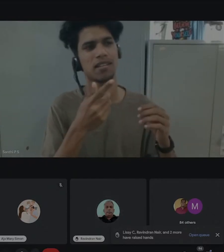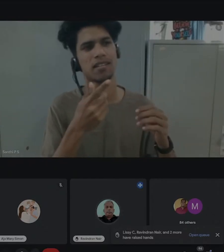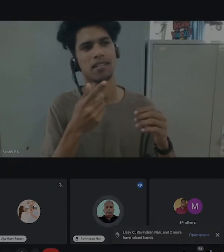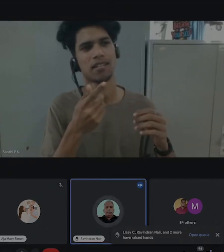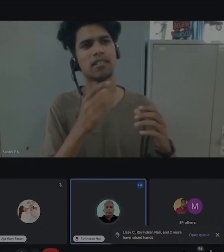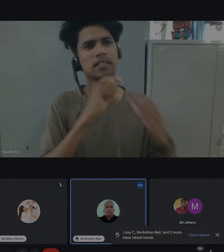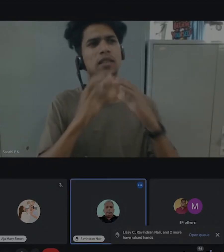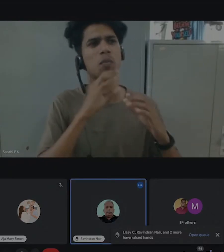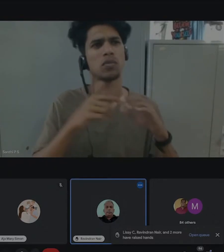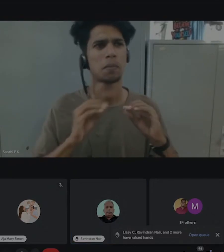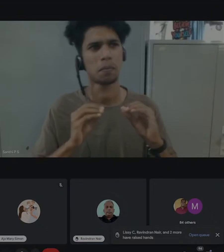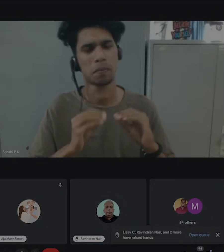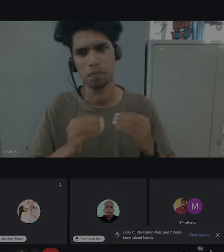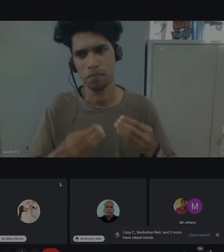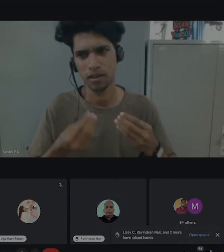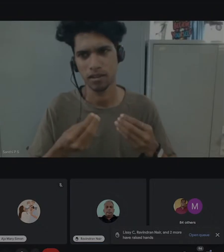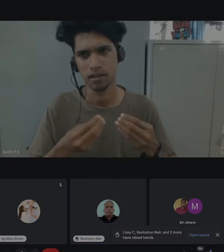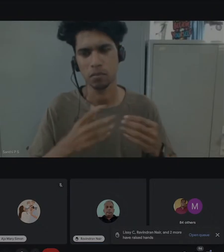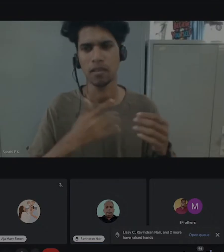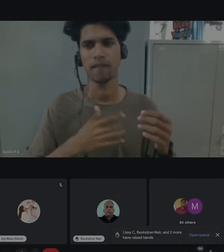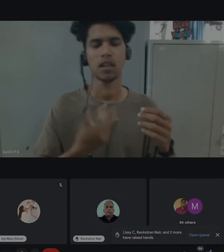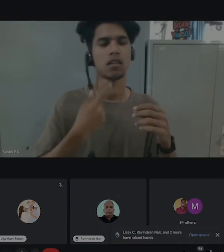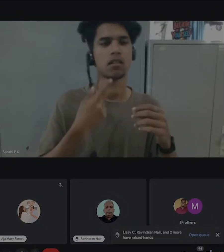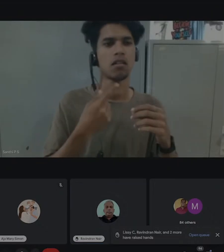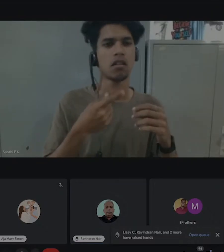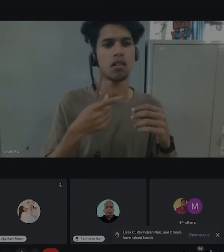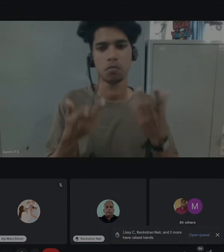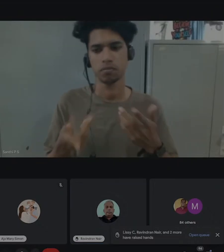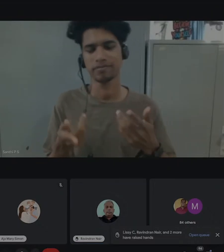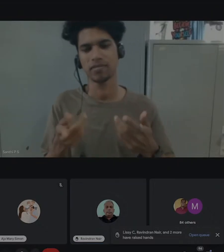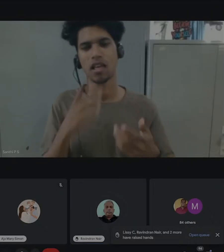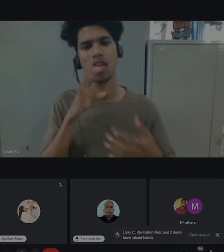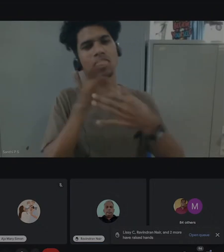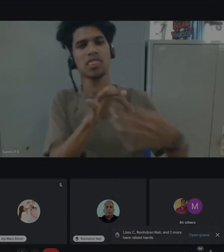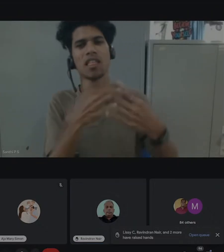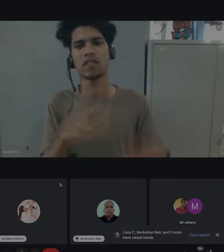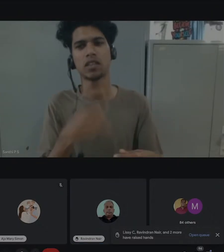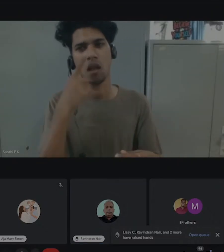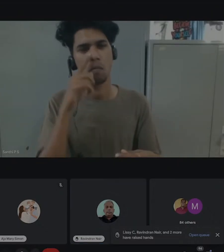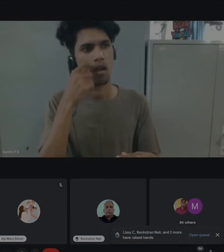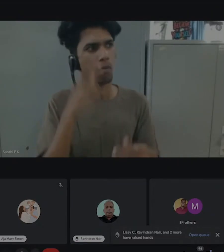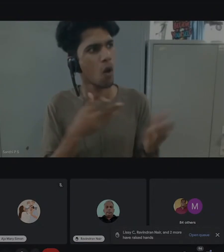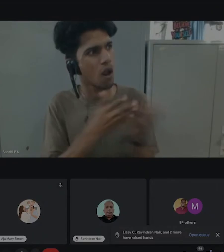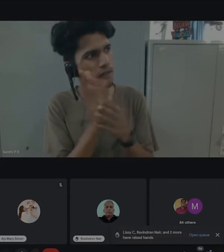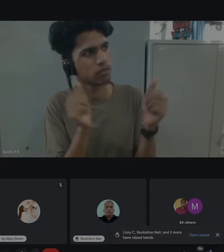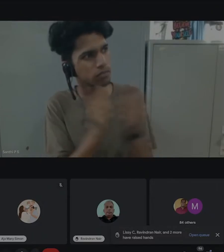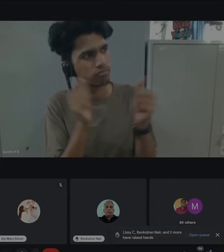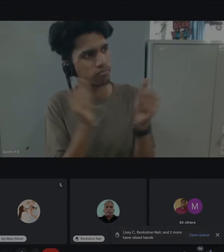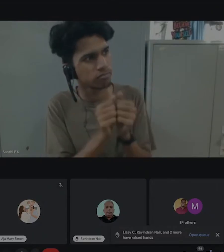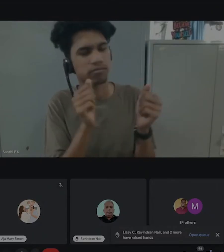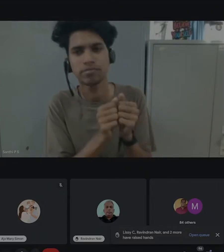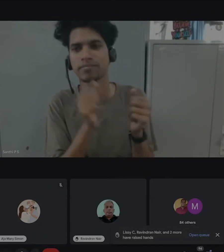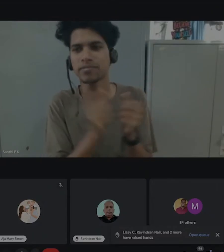കാര്യം എപ്പോഴും ഇവര് വളരെയധികം പാരന്റ്സിന് ഡിപ്പെൻഡന്റ് ആയിരിക്കും. വളരെ കുഞ്ഞുനാള് മുതലേ പാരന്റ്സ് ആയിരിക്കും കൂടെ നടന്ന് ഓരോന്ന് പറയുന്നതും